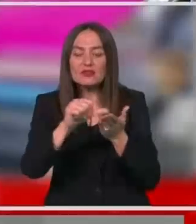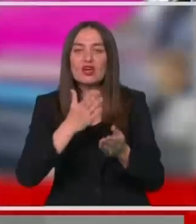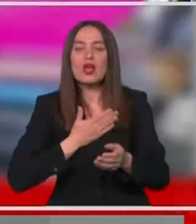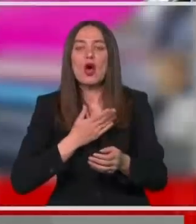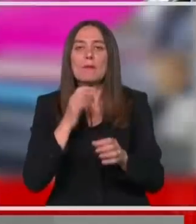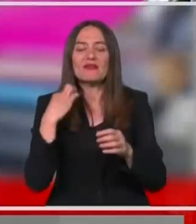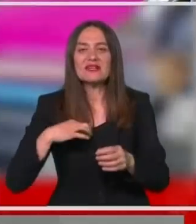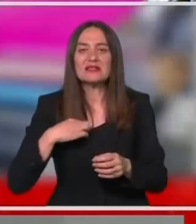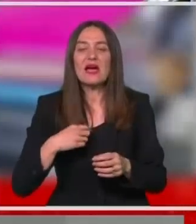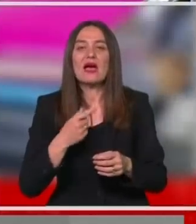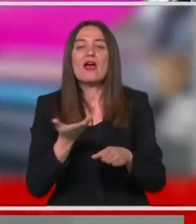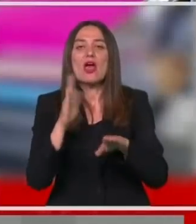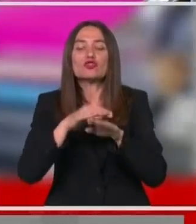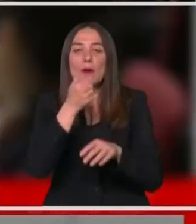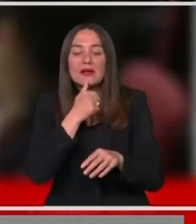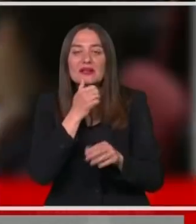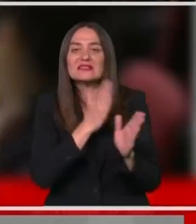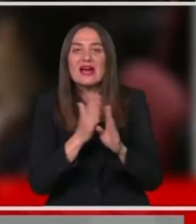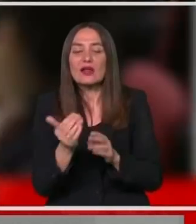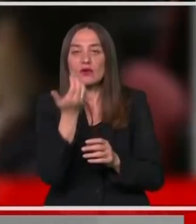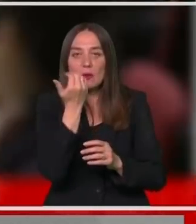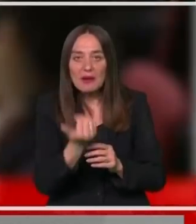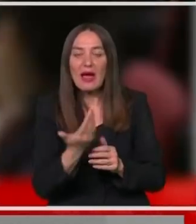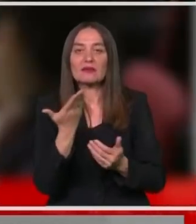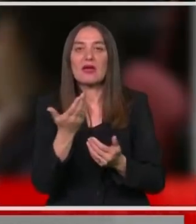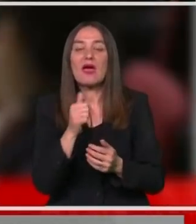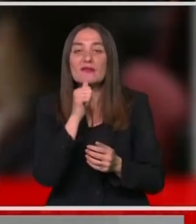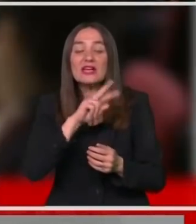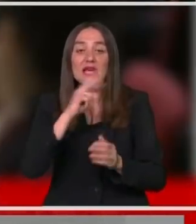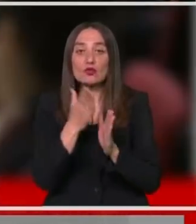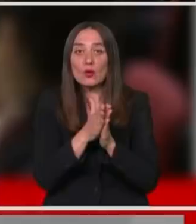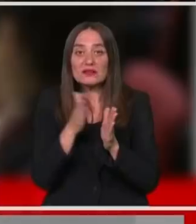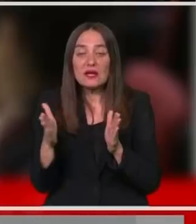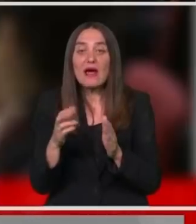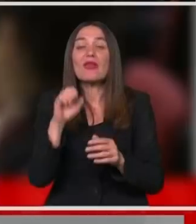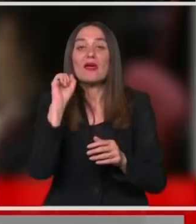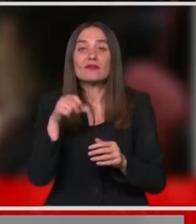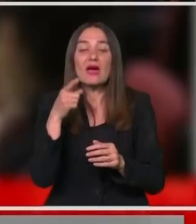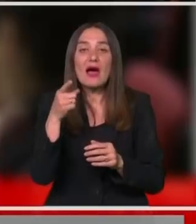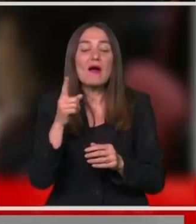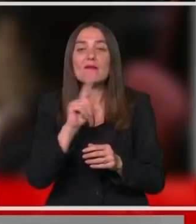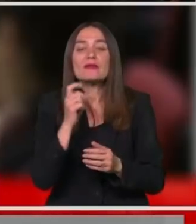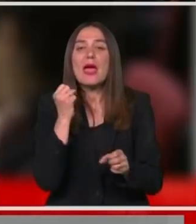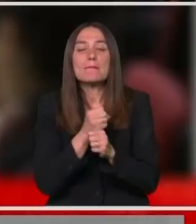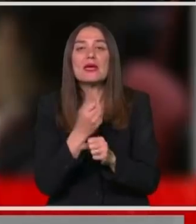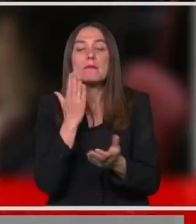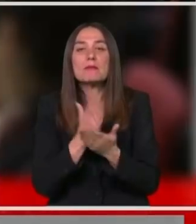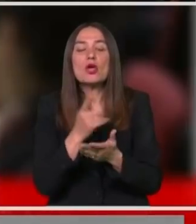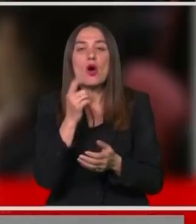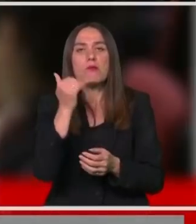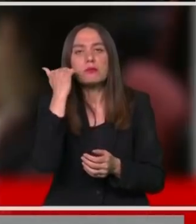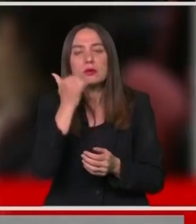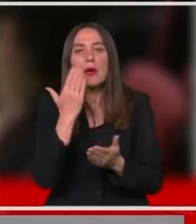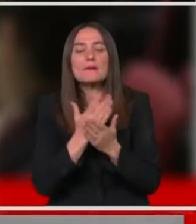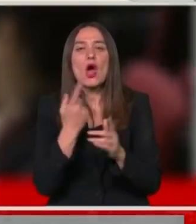poreze i doprinose, redovno isplaćivali plate i sa druge strane da ih ne bih bio toliko striktan